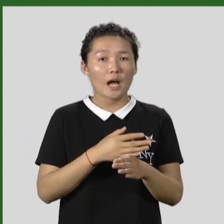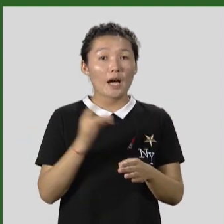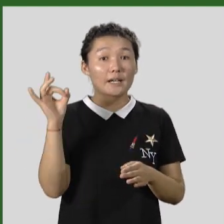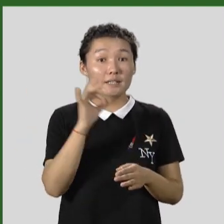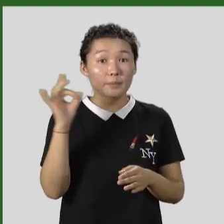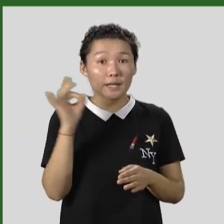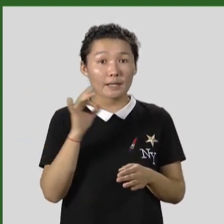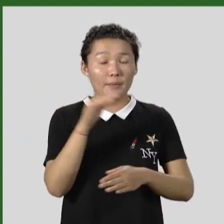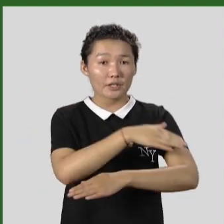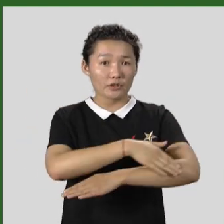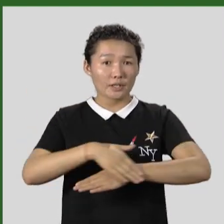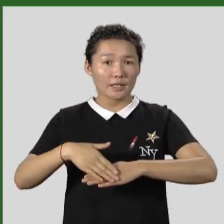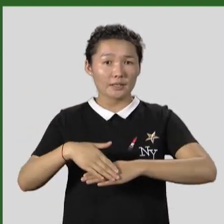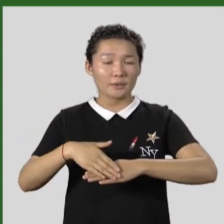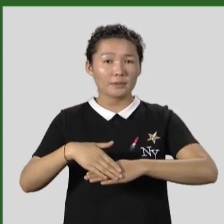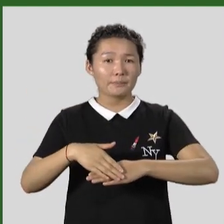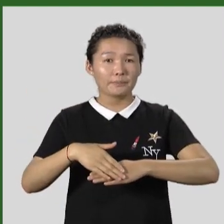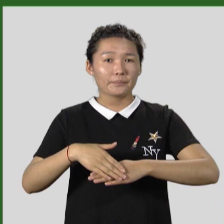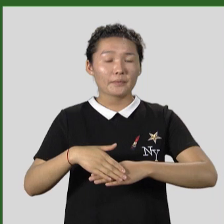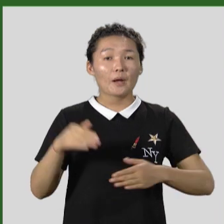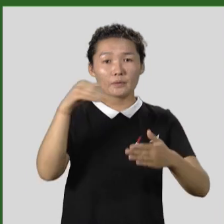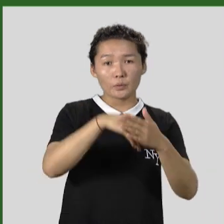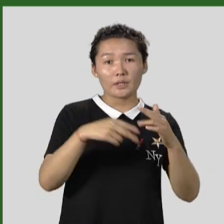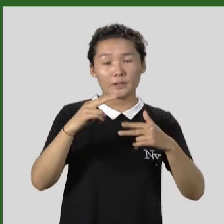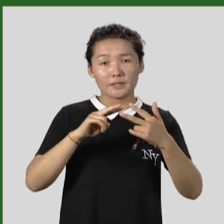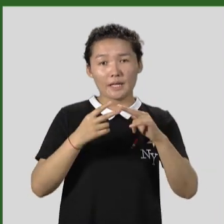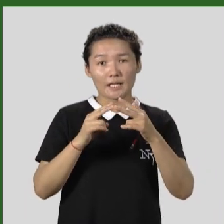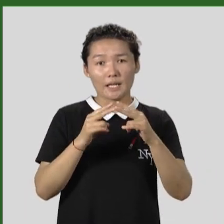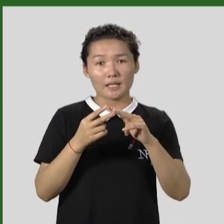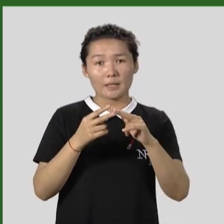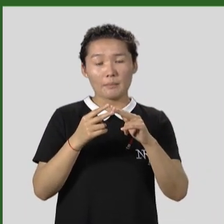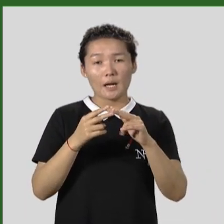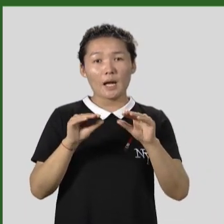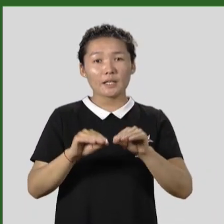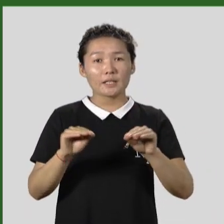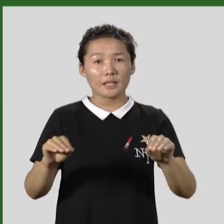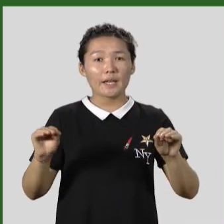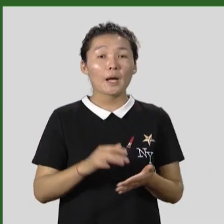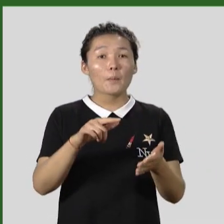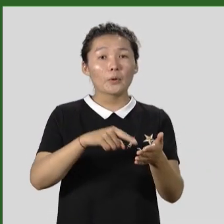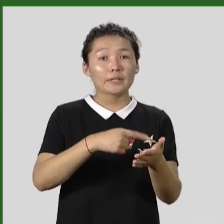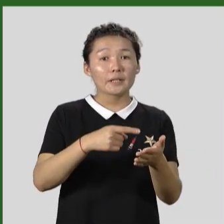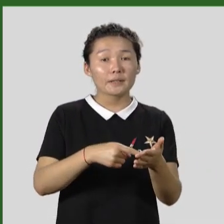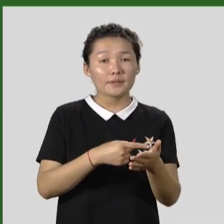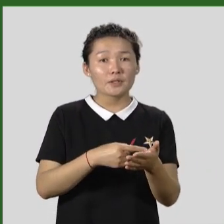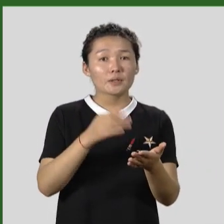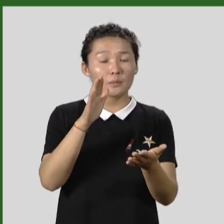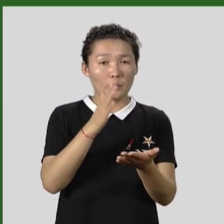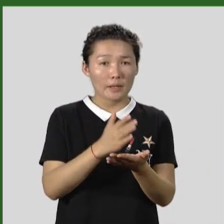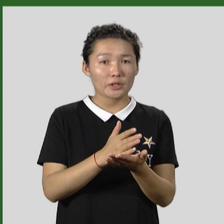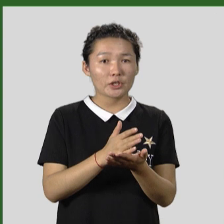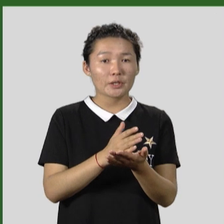линии, внутренним строением, рельефом. По геологическому положению и